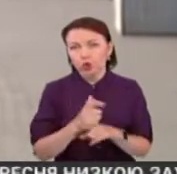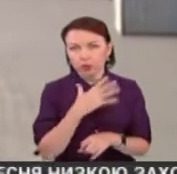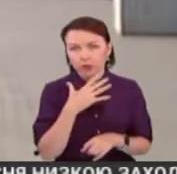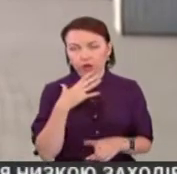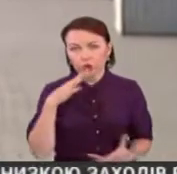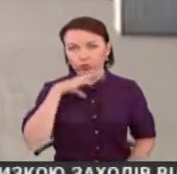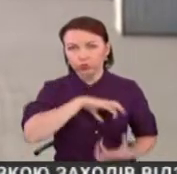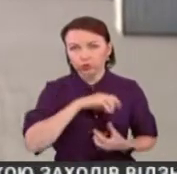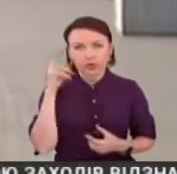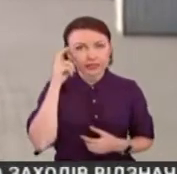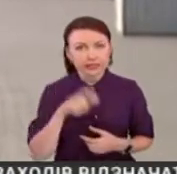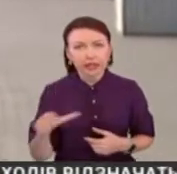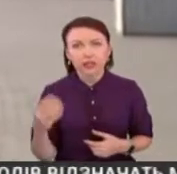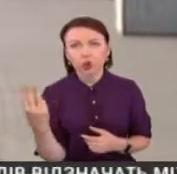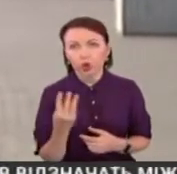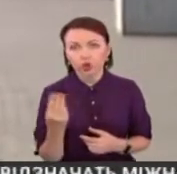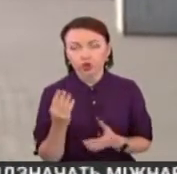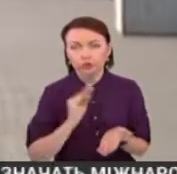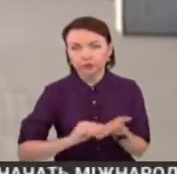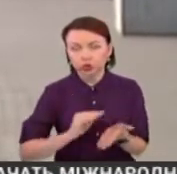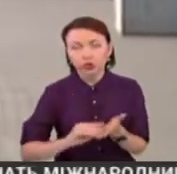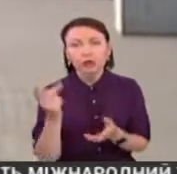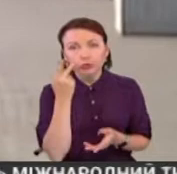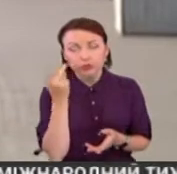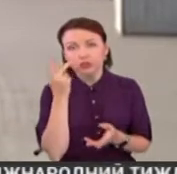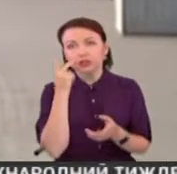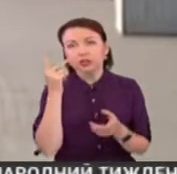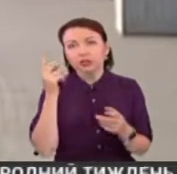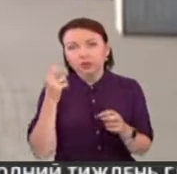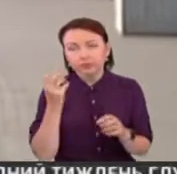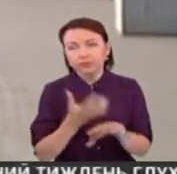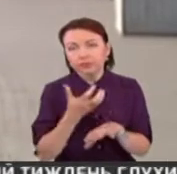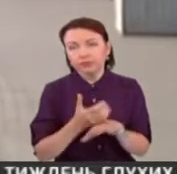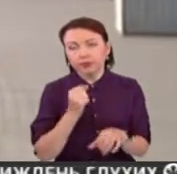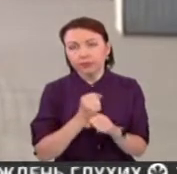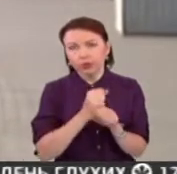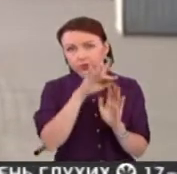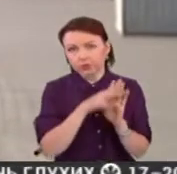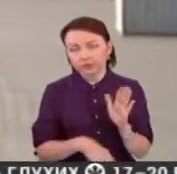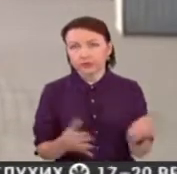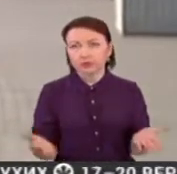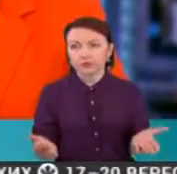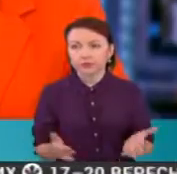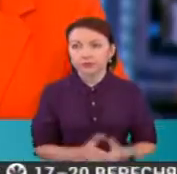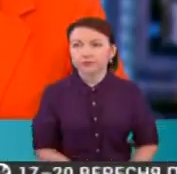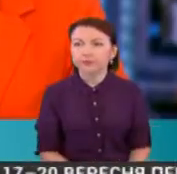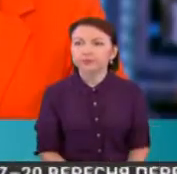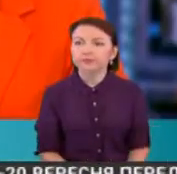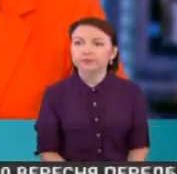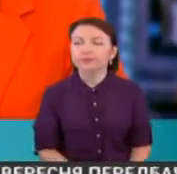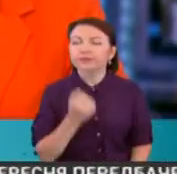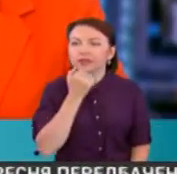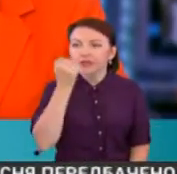киян з Троєщини пишуть, що постійні є збої в роботі потягів. Студія. Дякую